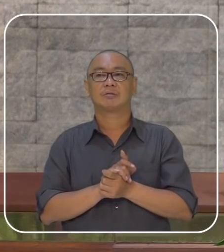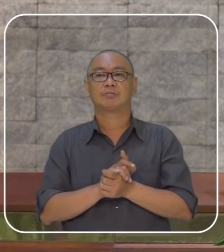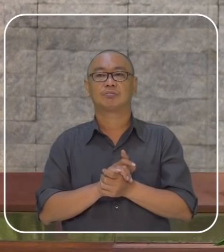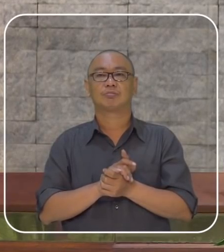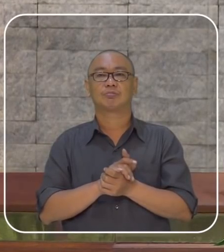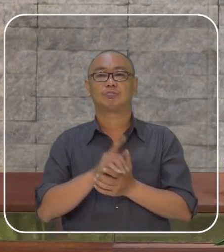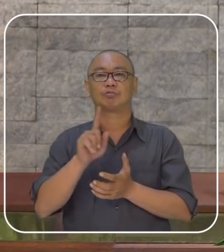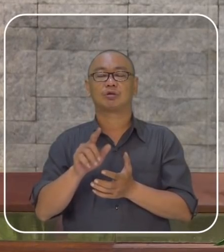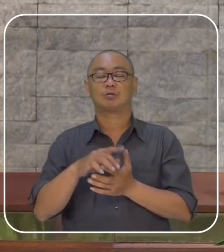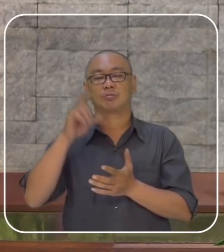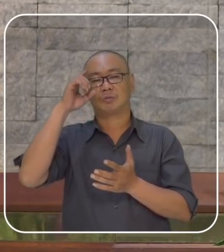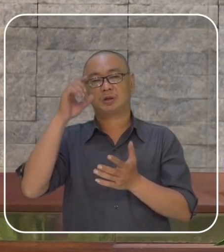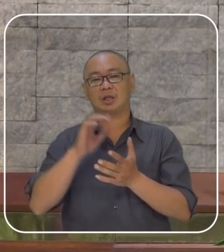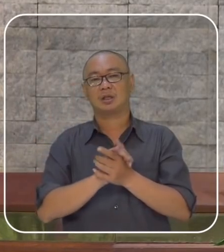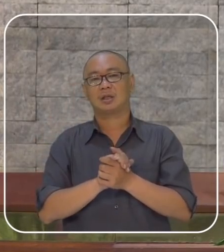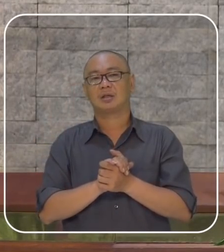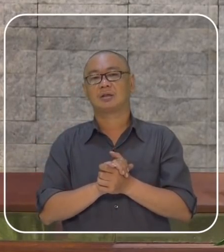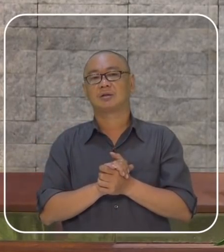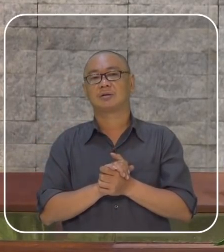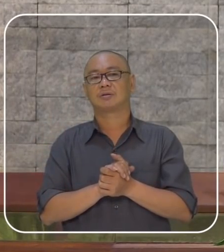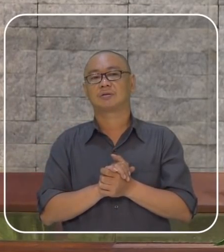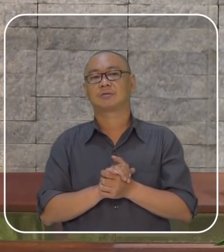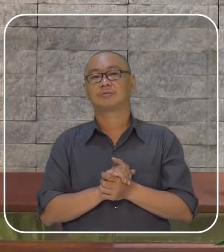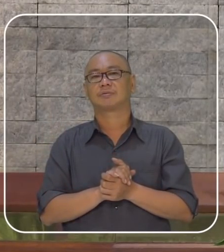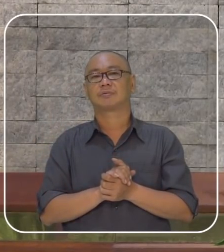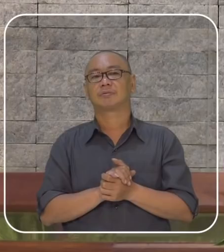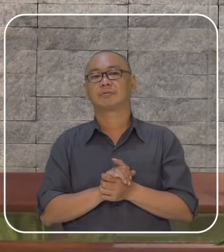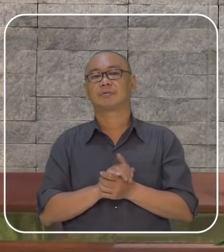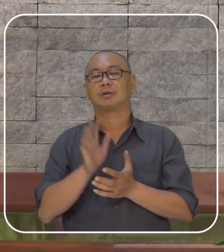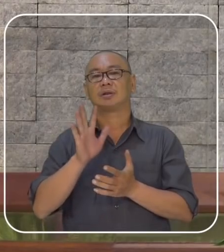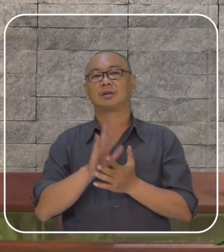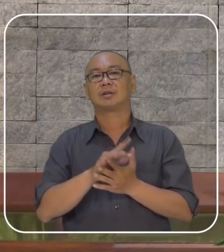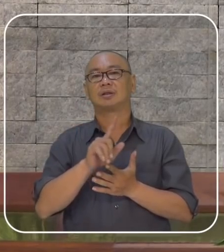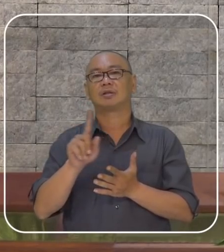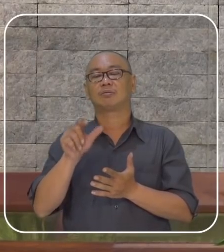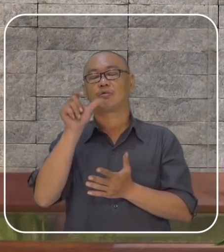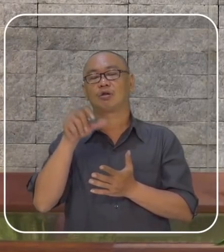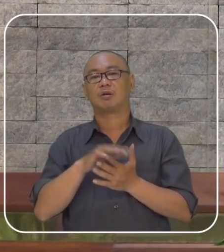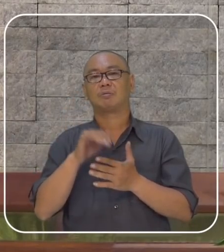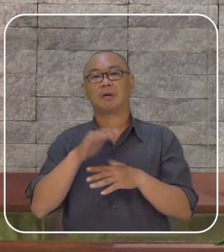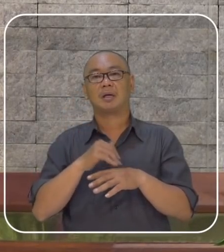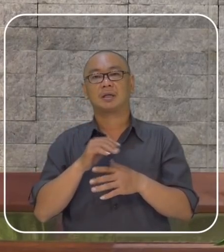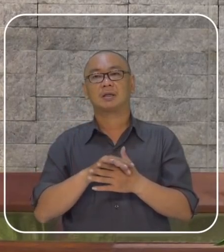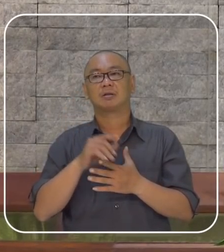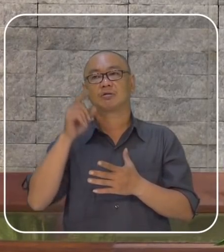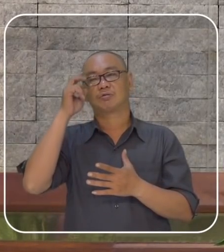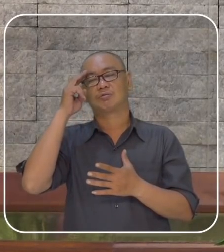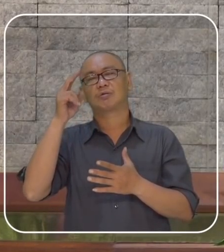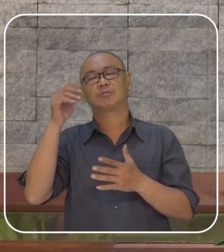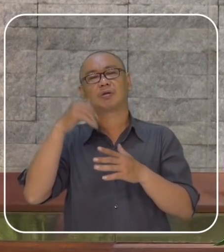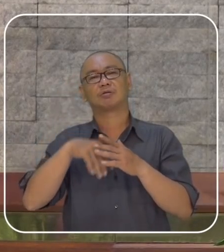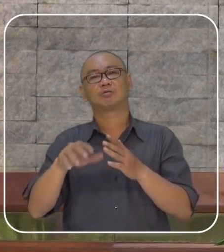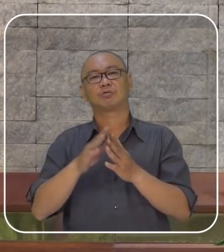percaya. Dan Yesus kan sudah mengingatkan. Tidak setiap orang yang memanggil aku Tuhan, Tuhan akan masuk